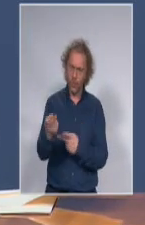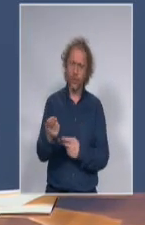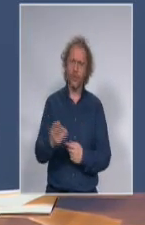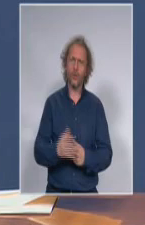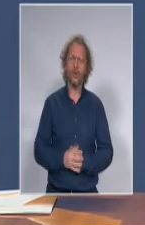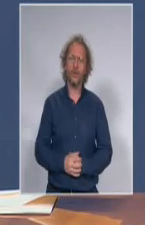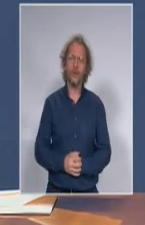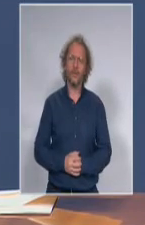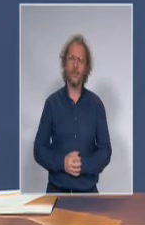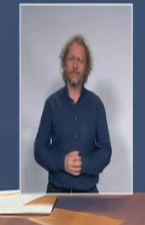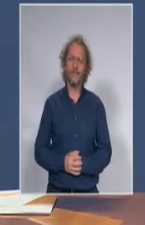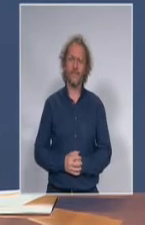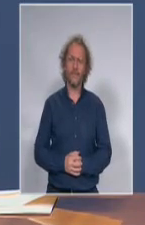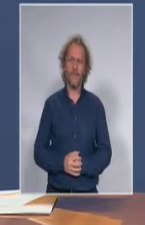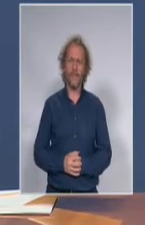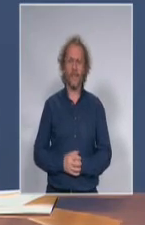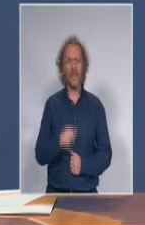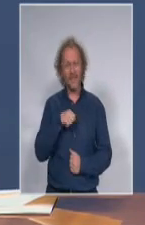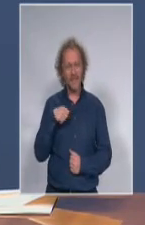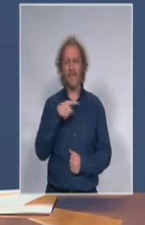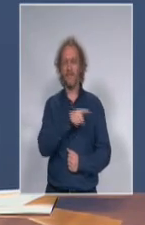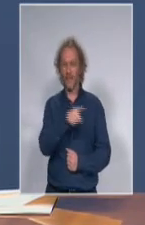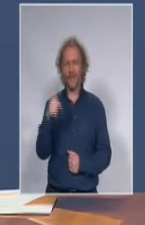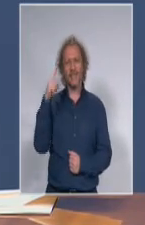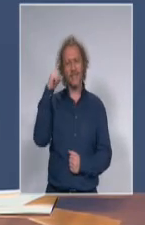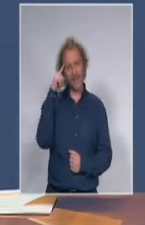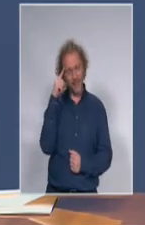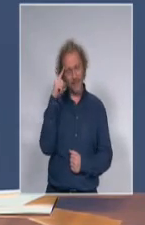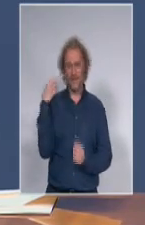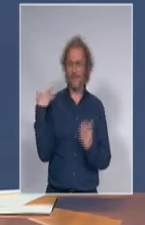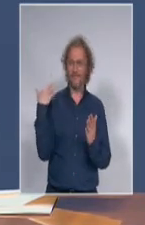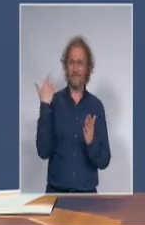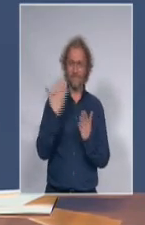imate u vidu da u poslednjih 12 dana